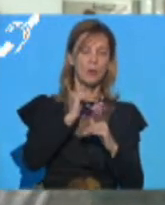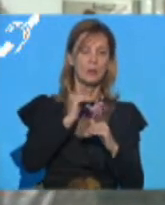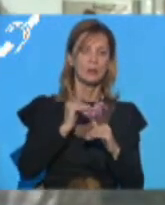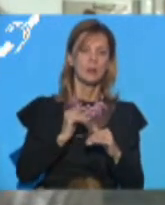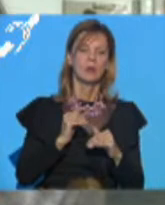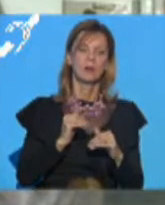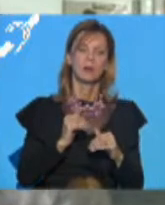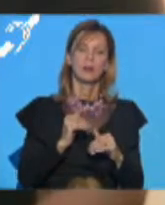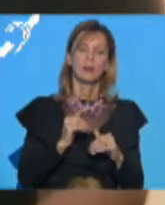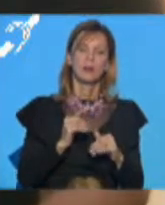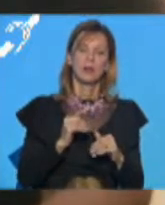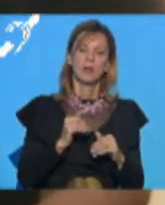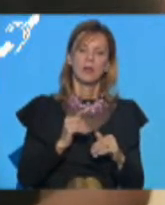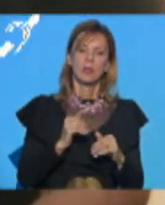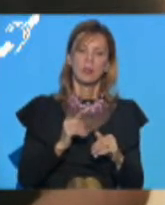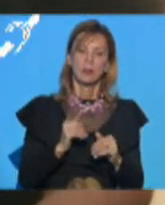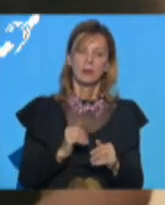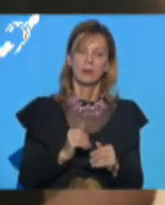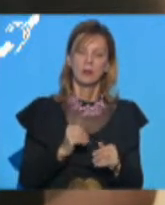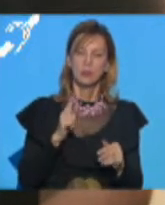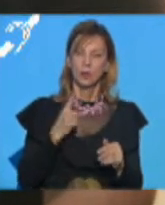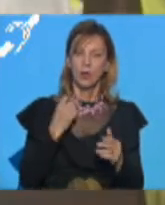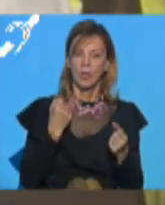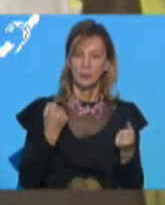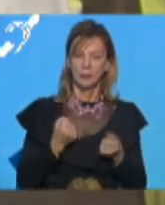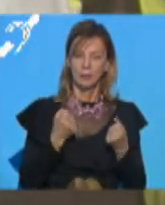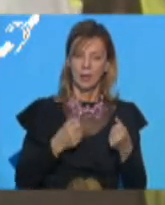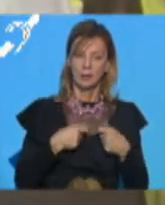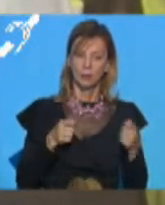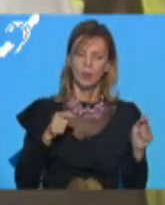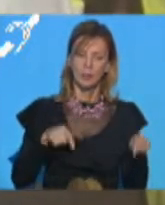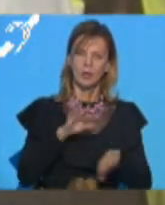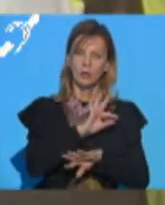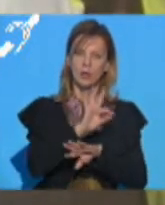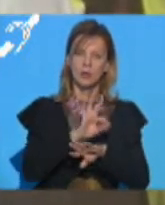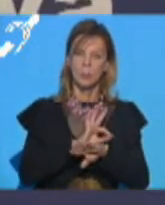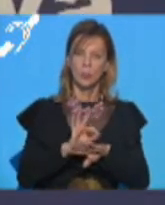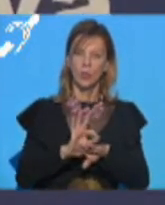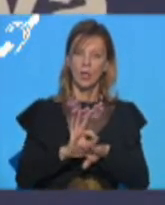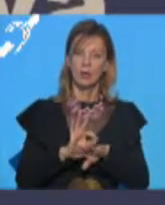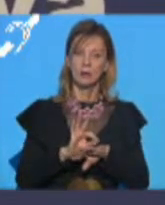am făcut în cadrul unei activități. Toate aceste proiecte